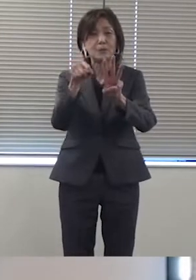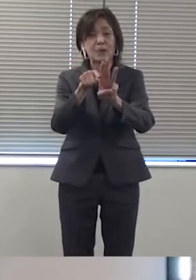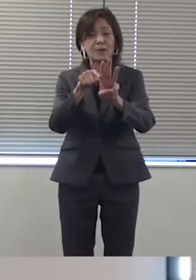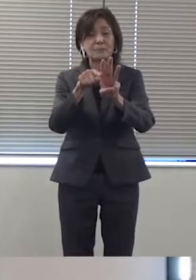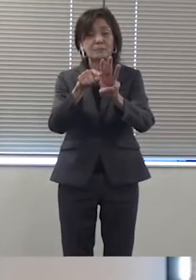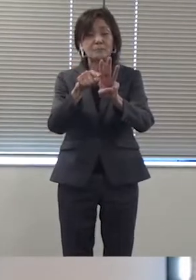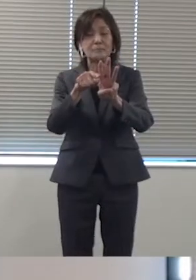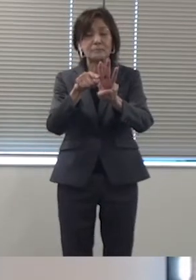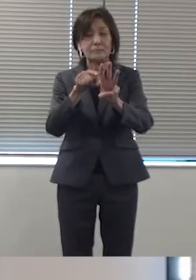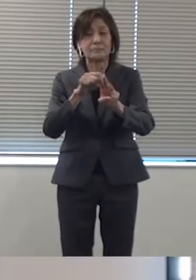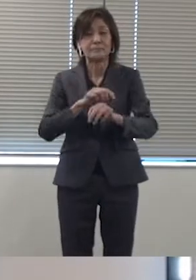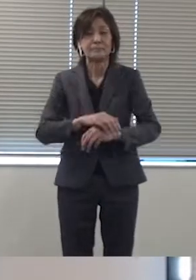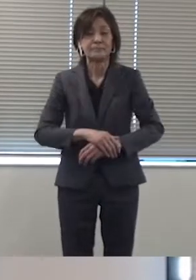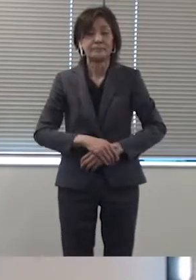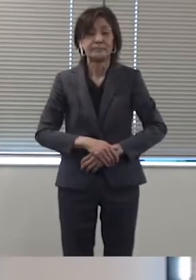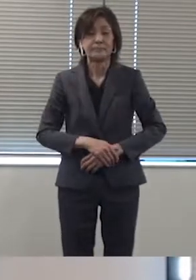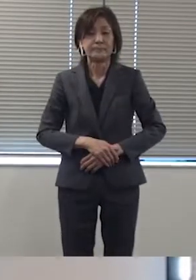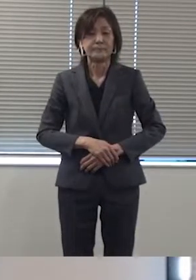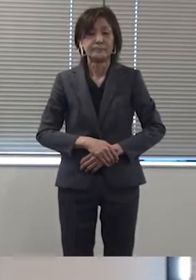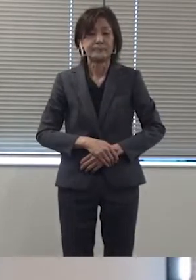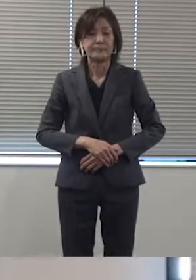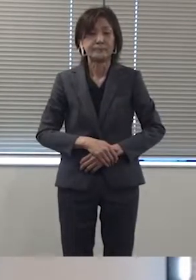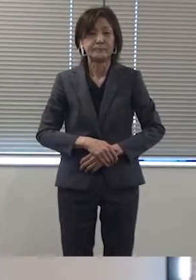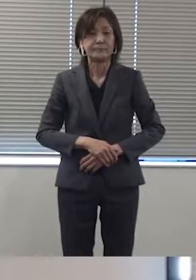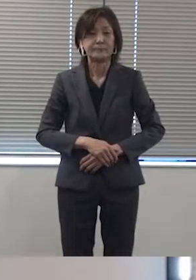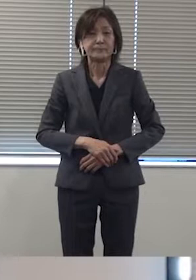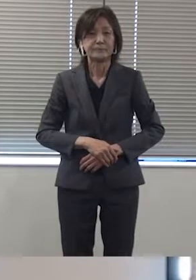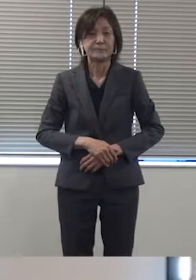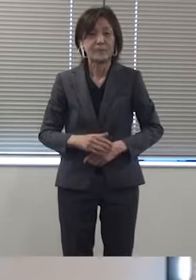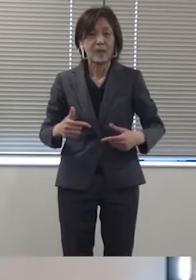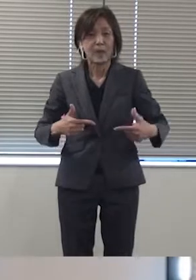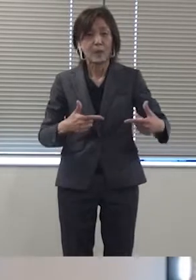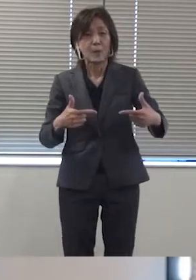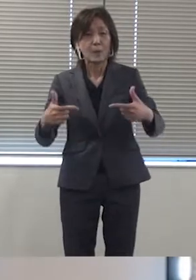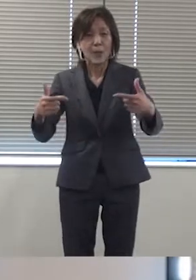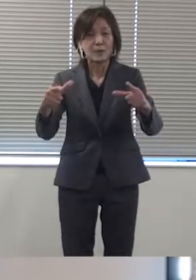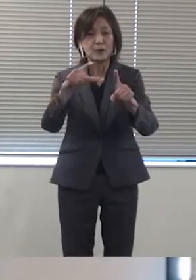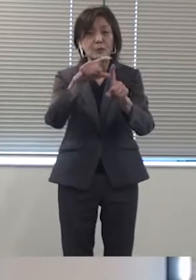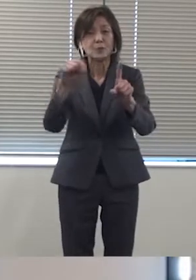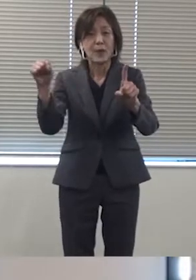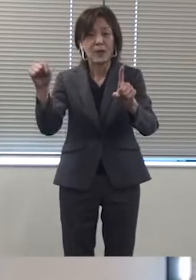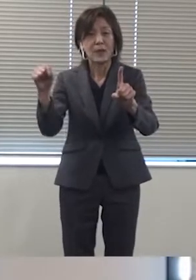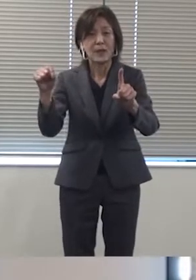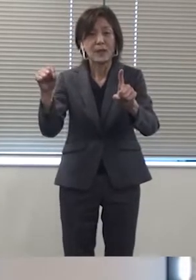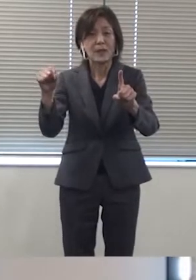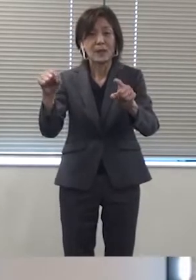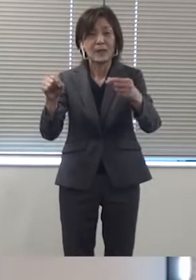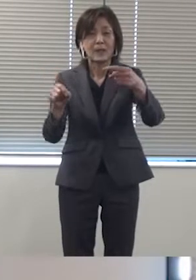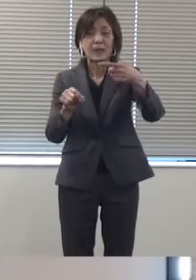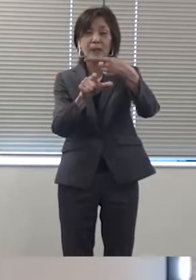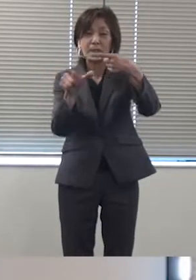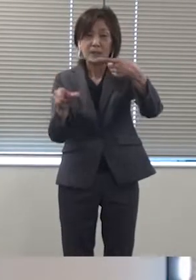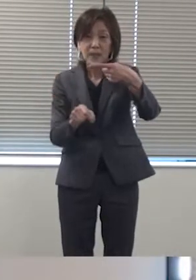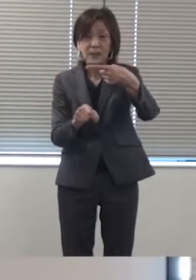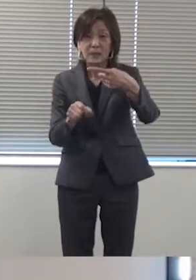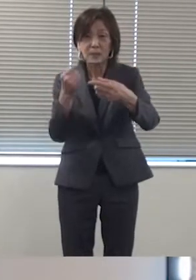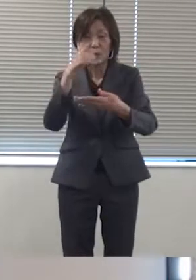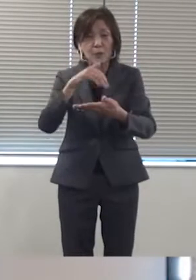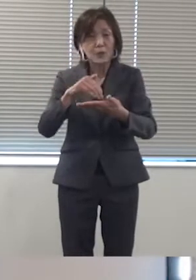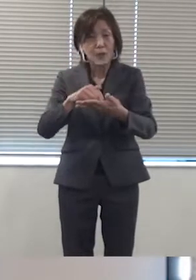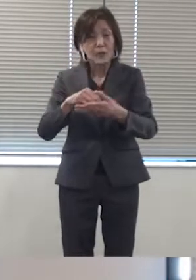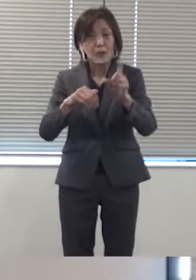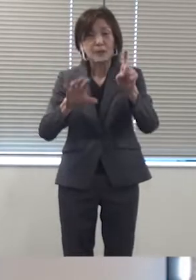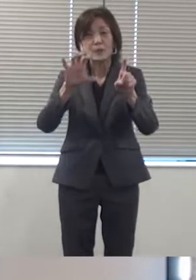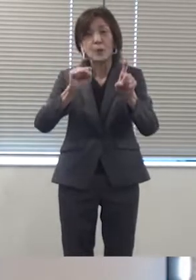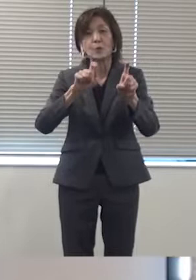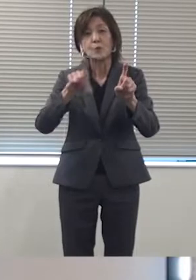7ページの丸3ですが、上の方ですが、バスツアー、これ1月補正予算で約1億円組んでますが、当初予算でも1